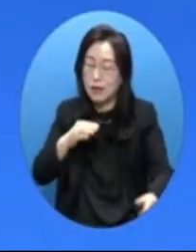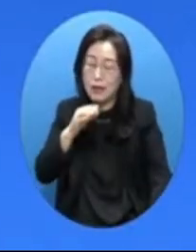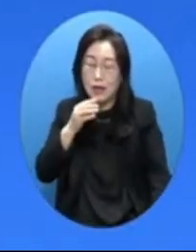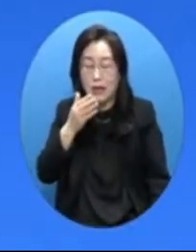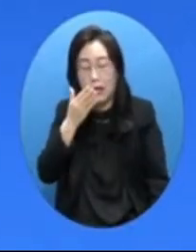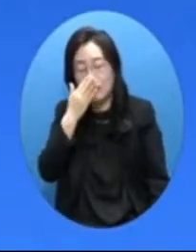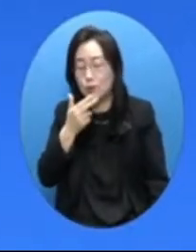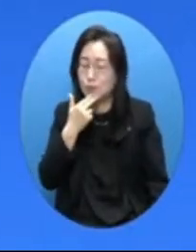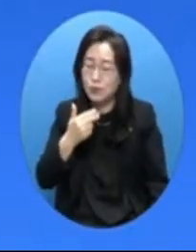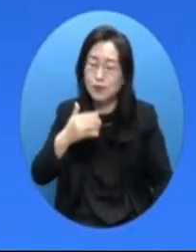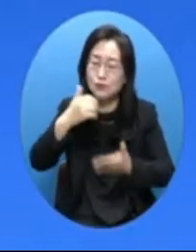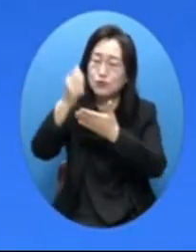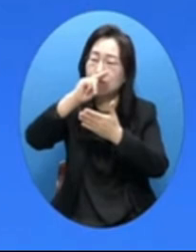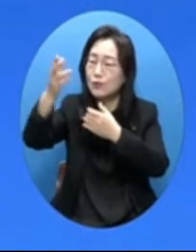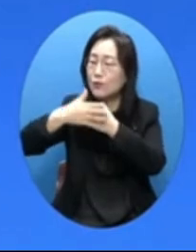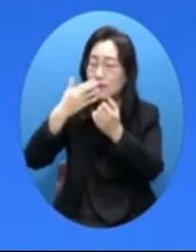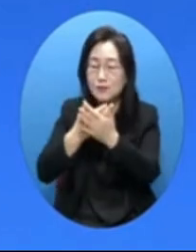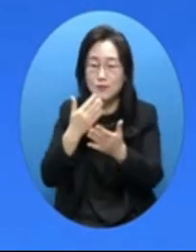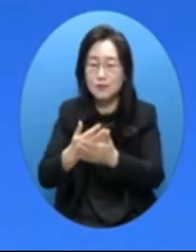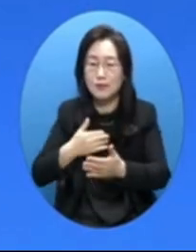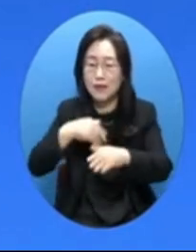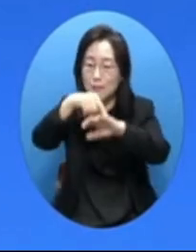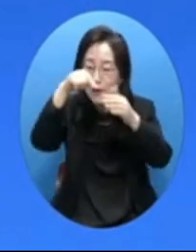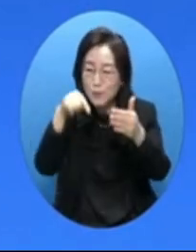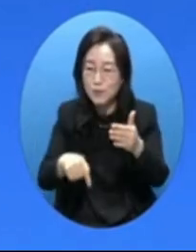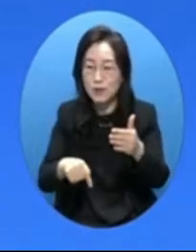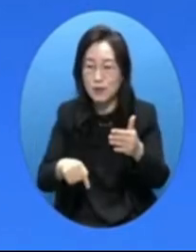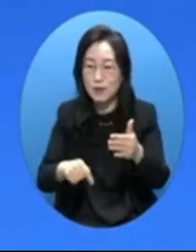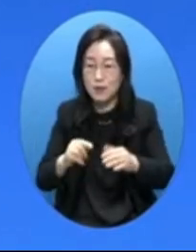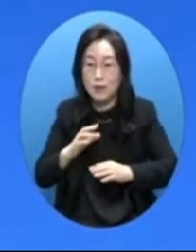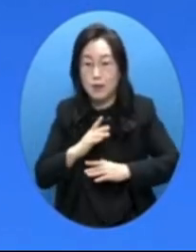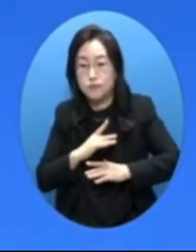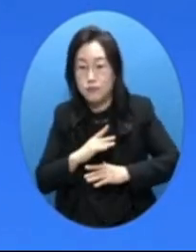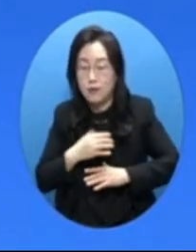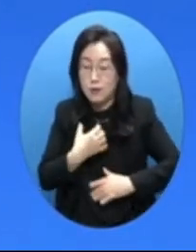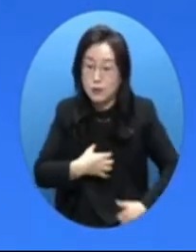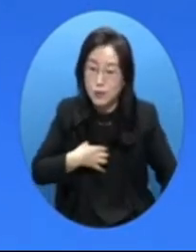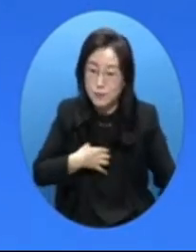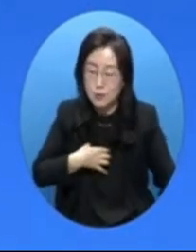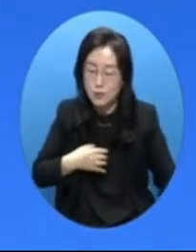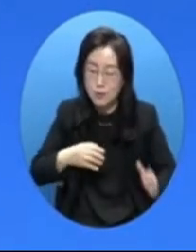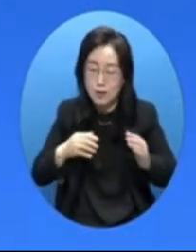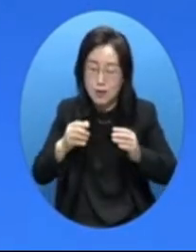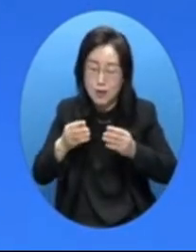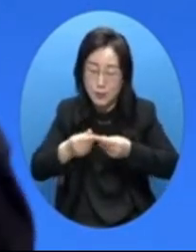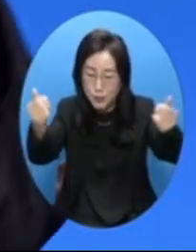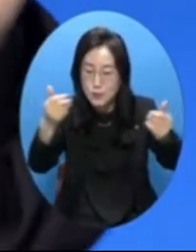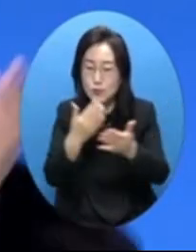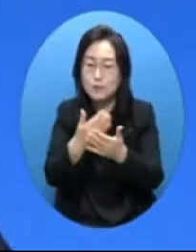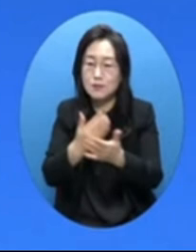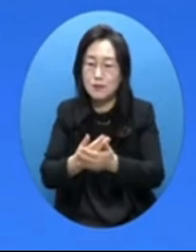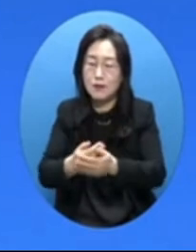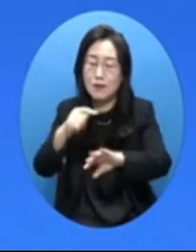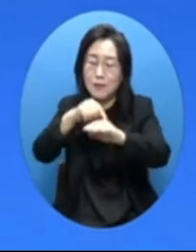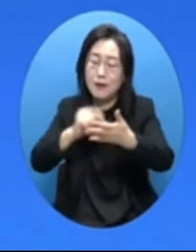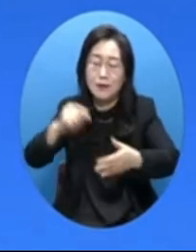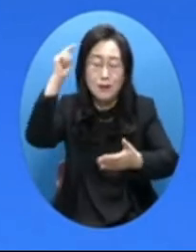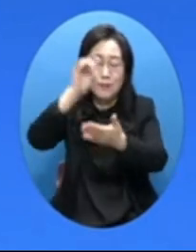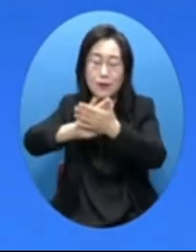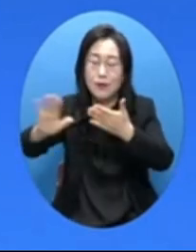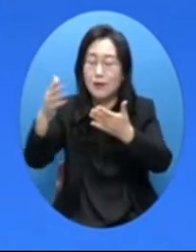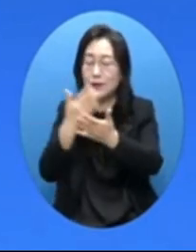주여 나를 도와주옵소서 주님이 내 마음 가운데는이 불안과 염려에 여러분을 무너뜨리시고 내 마음에 평안함을 주셔서